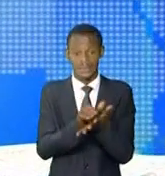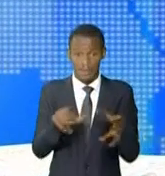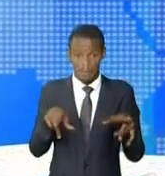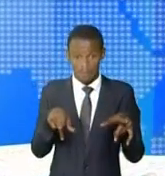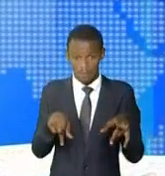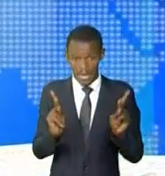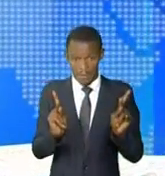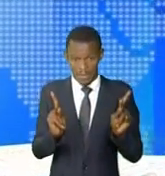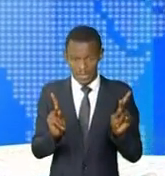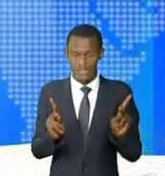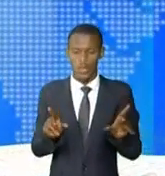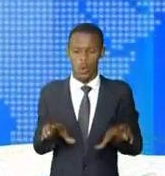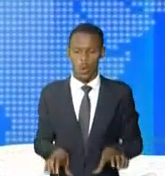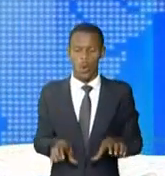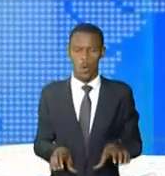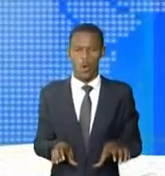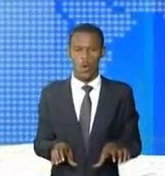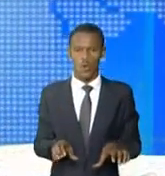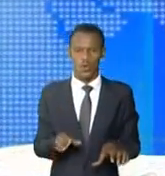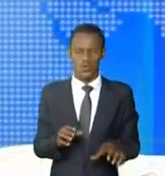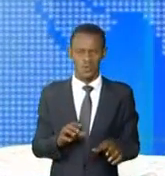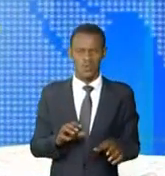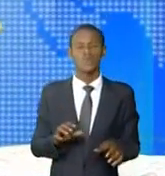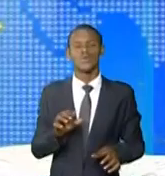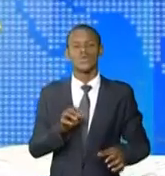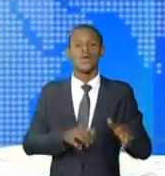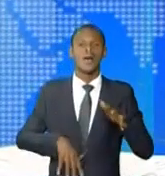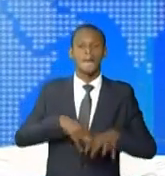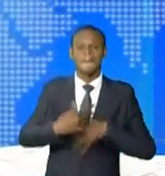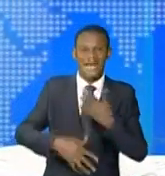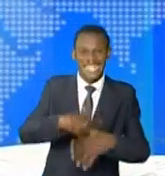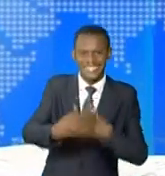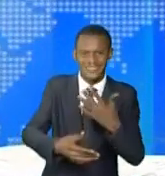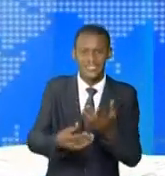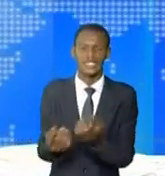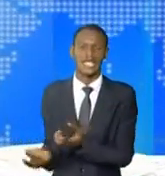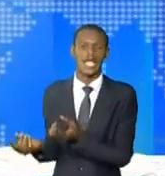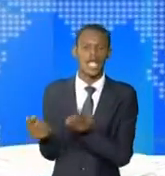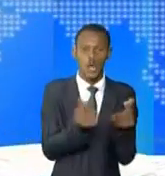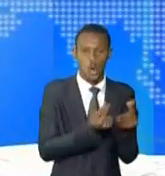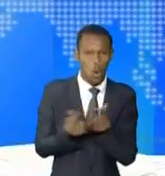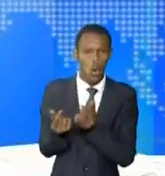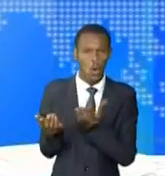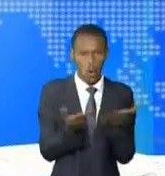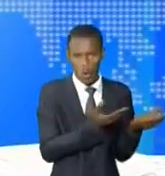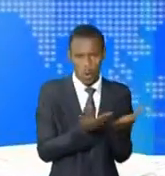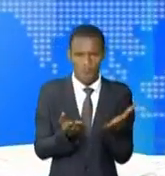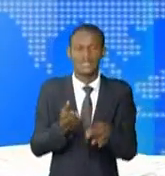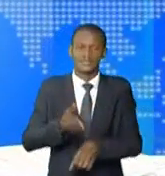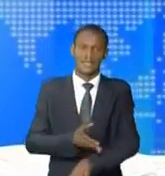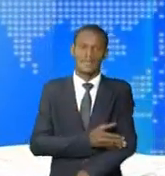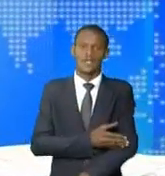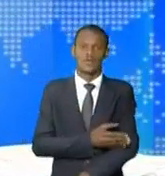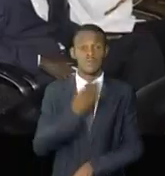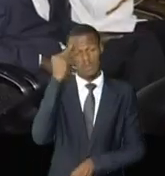GOA afin de renforcer et accroître les échanges commerciaux. Le ministre de l'Industrie, Julien Paluku, l'a annoncé à la presse, nous